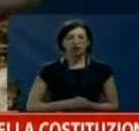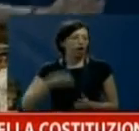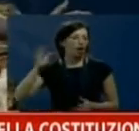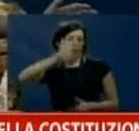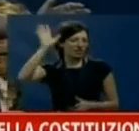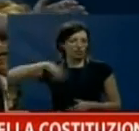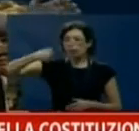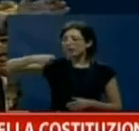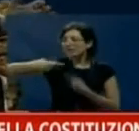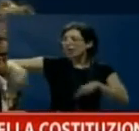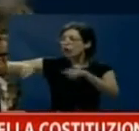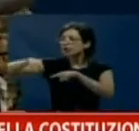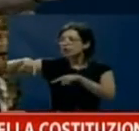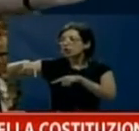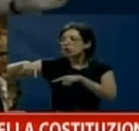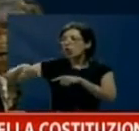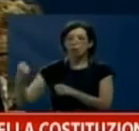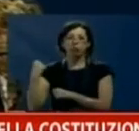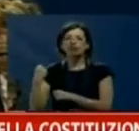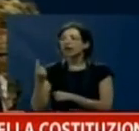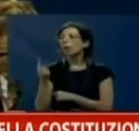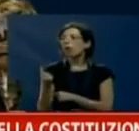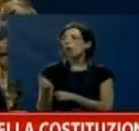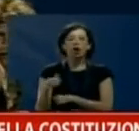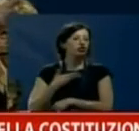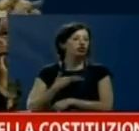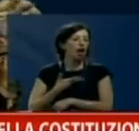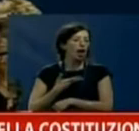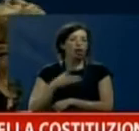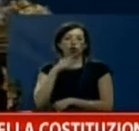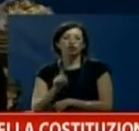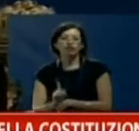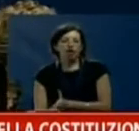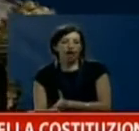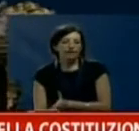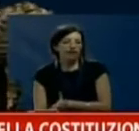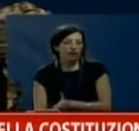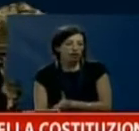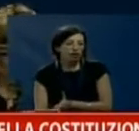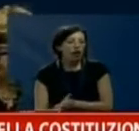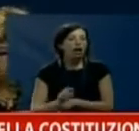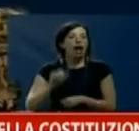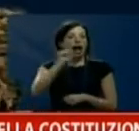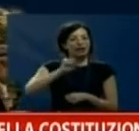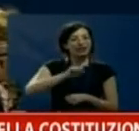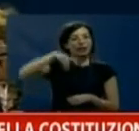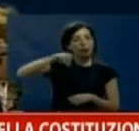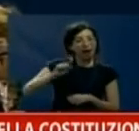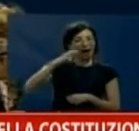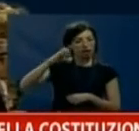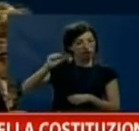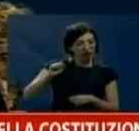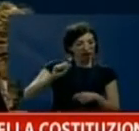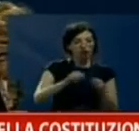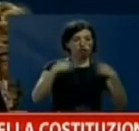Consiglio. Tanti costituzionalisti, lo ha scritto perfino su Repubblica Alessandro Pace, ha dimostrato